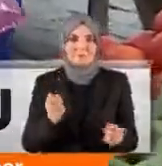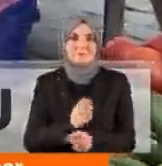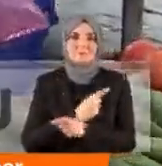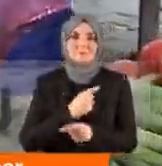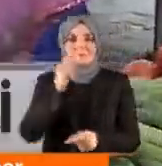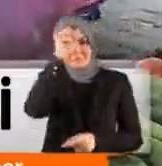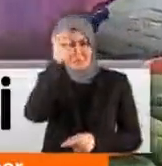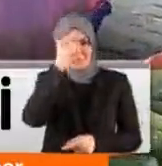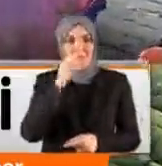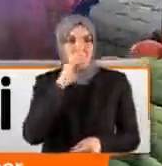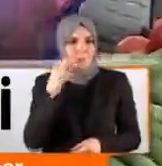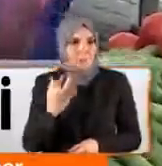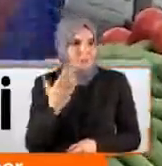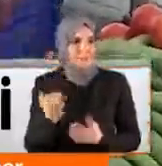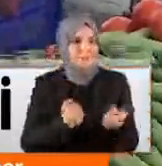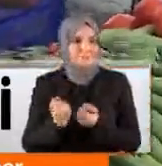aldım